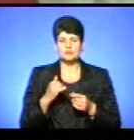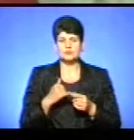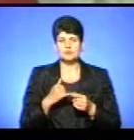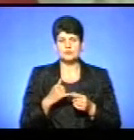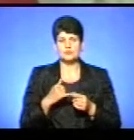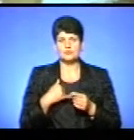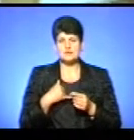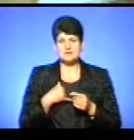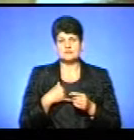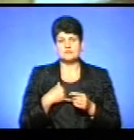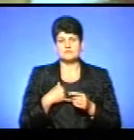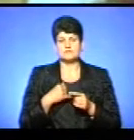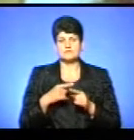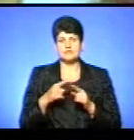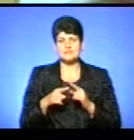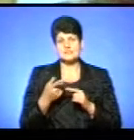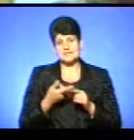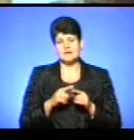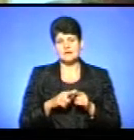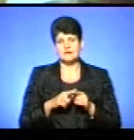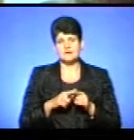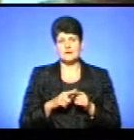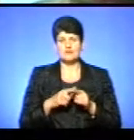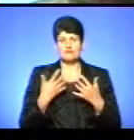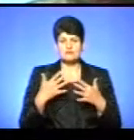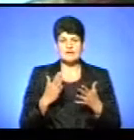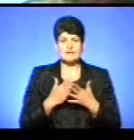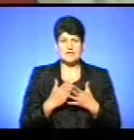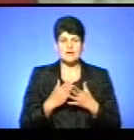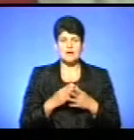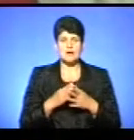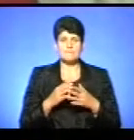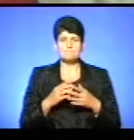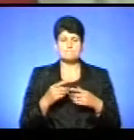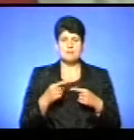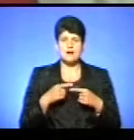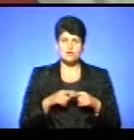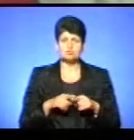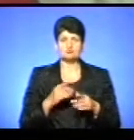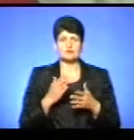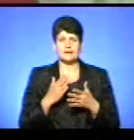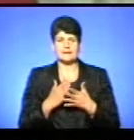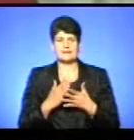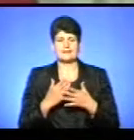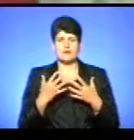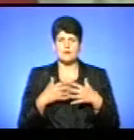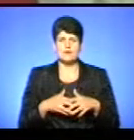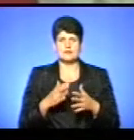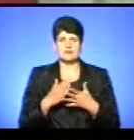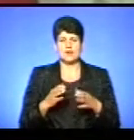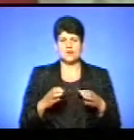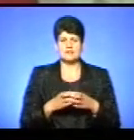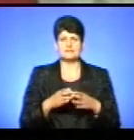друкованому варіанті, але це є комікс. Але оскільки в нас є вже апаратура, а в нас є колектив і в нас є професіонали, ми хочемо